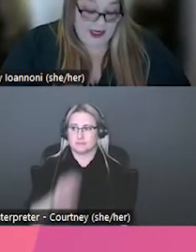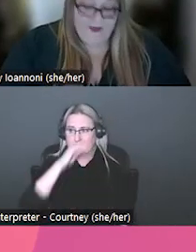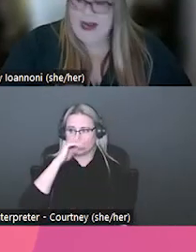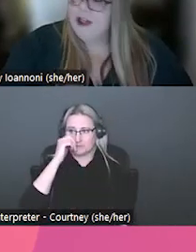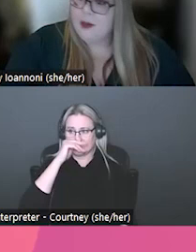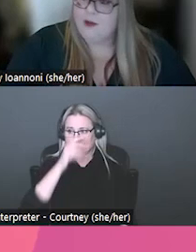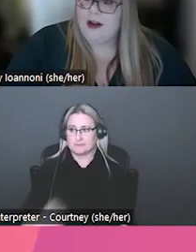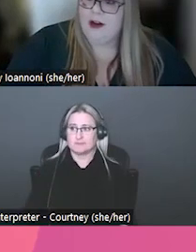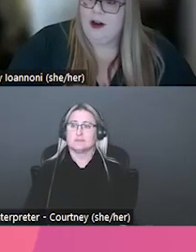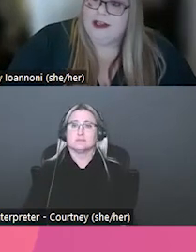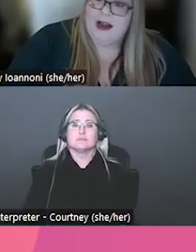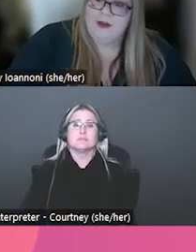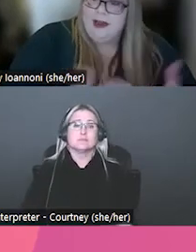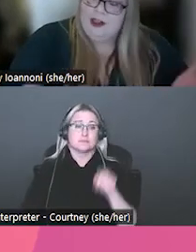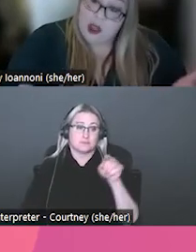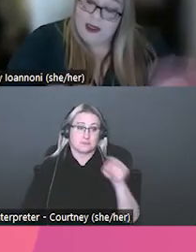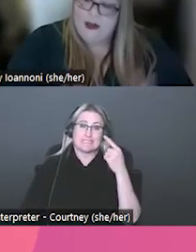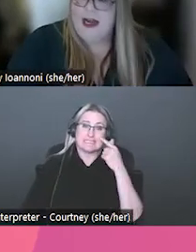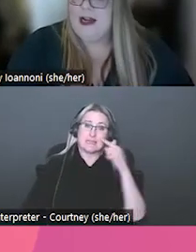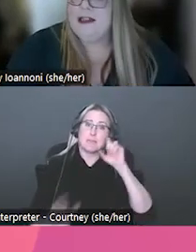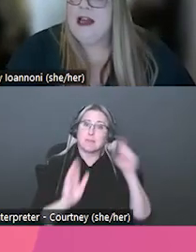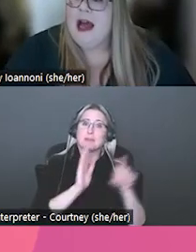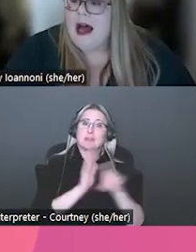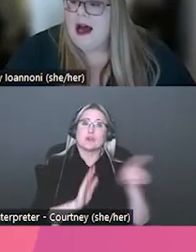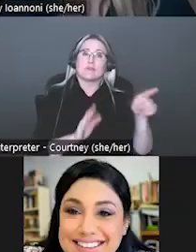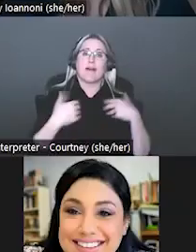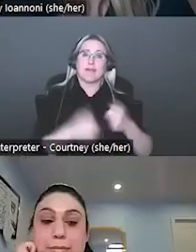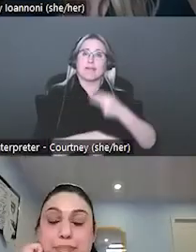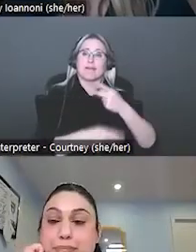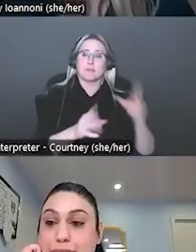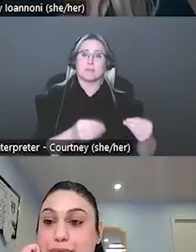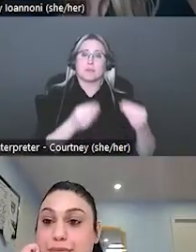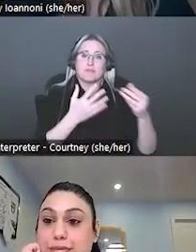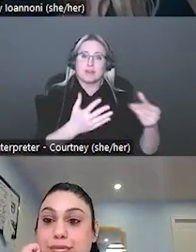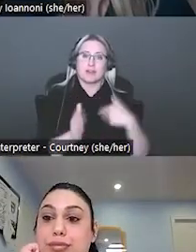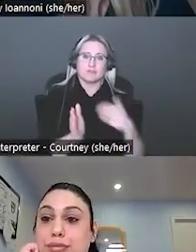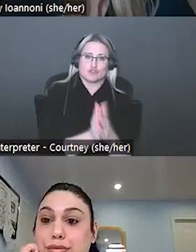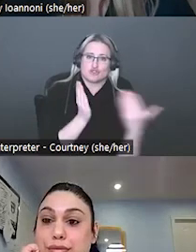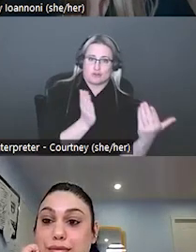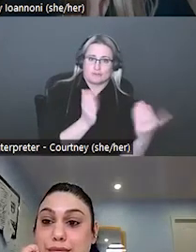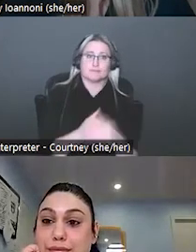Ici, vous voyez le visuel. C'est un médecin qui